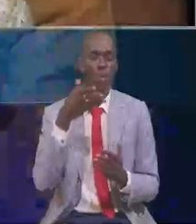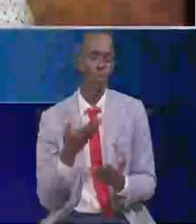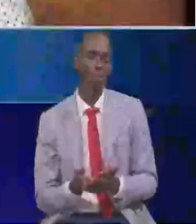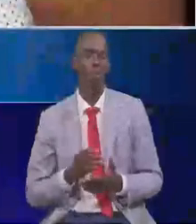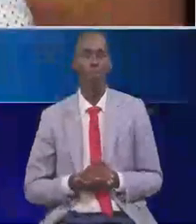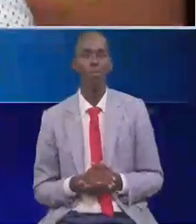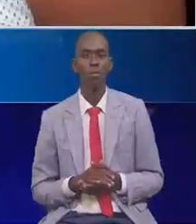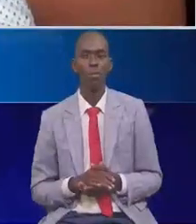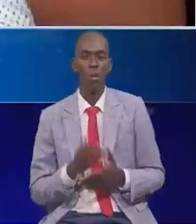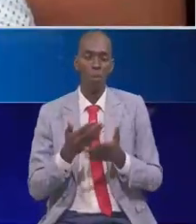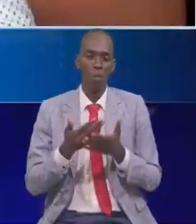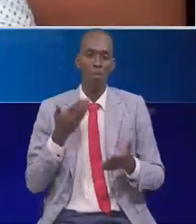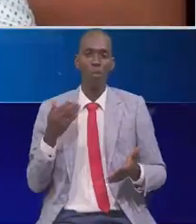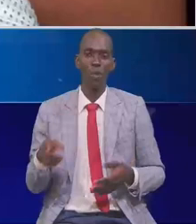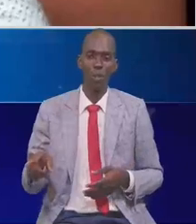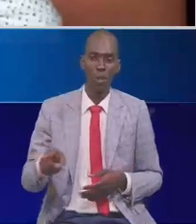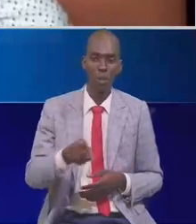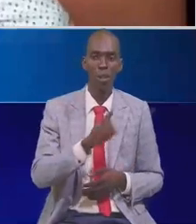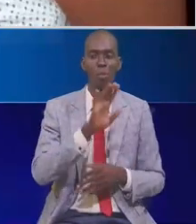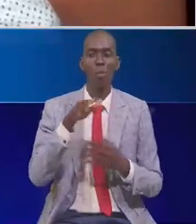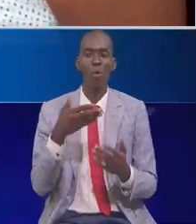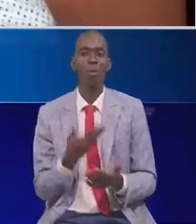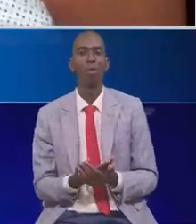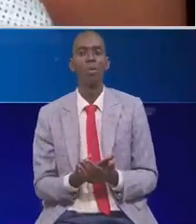il sortit en présence de tous. Qui sont